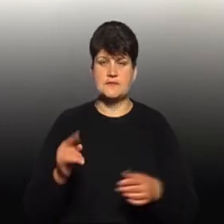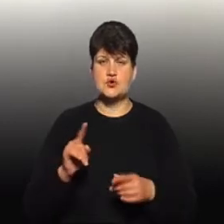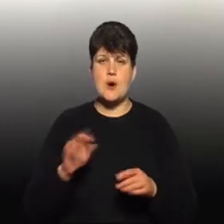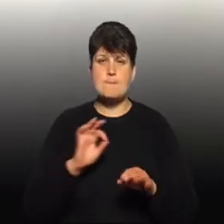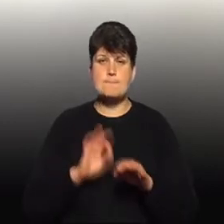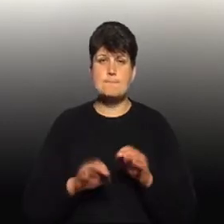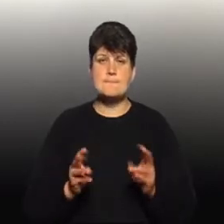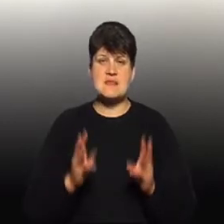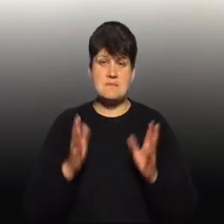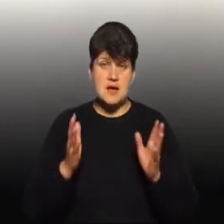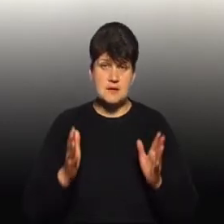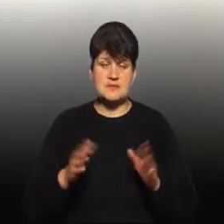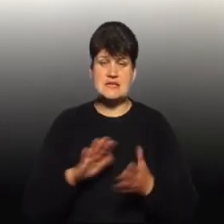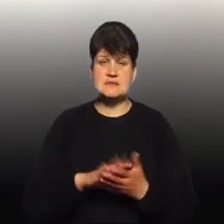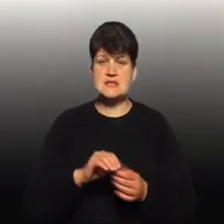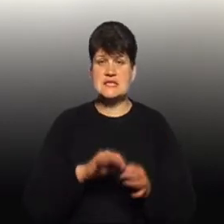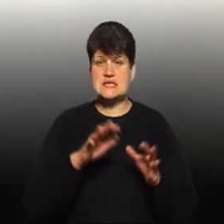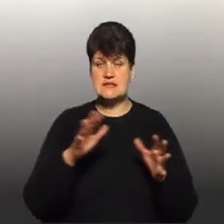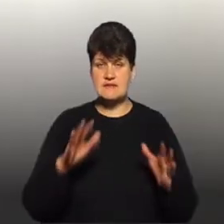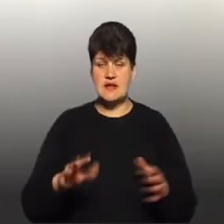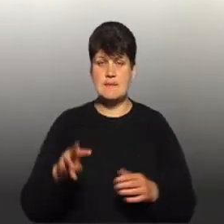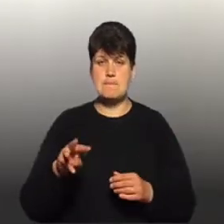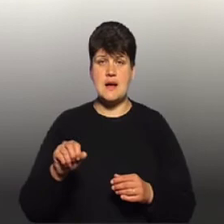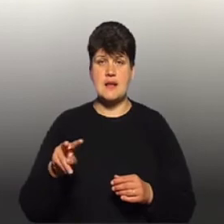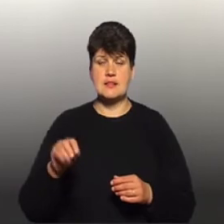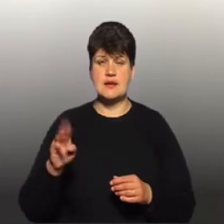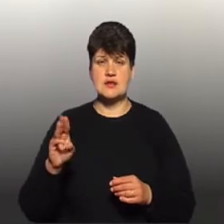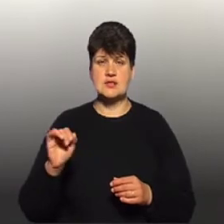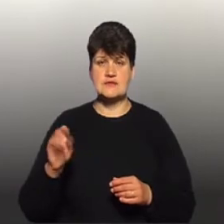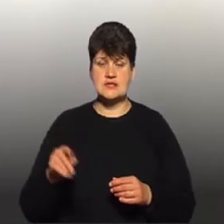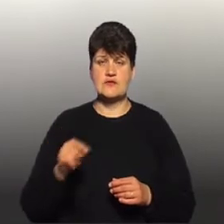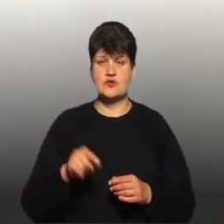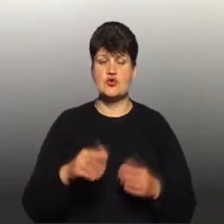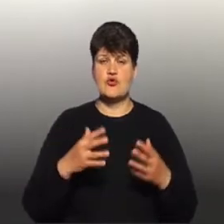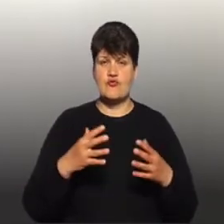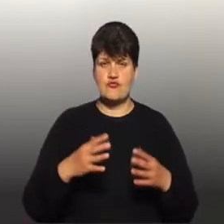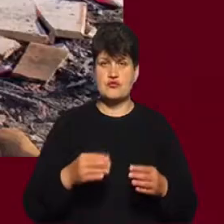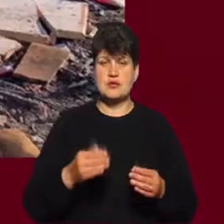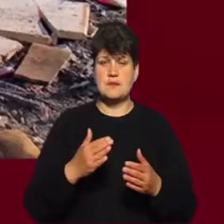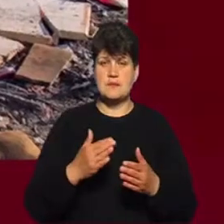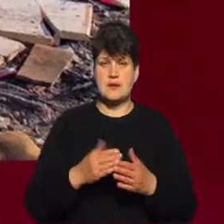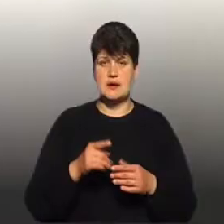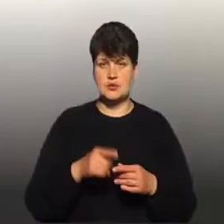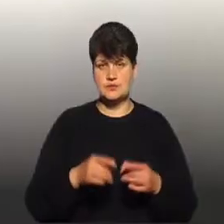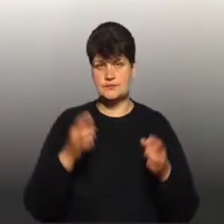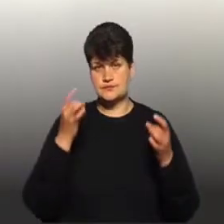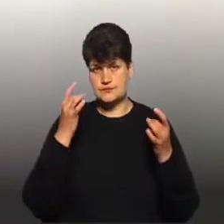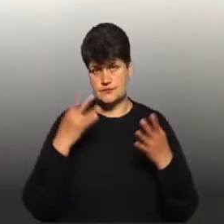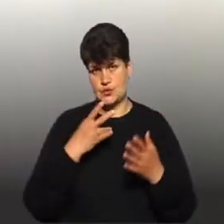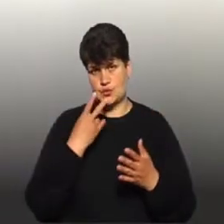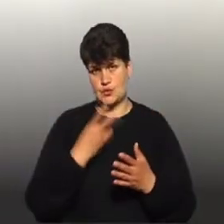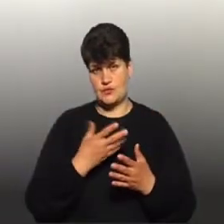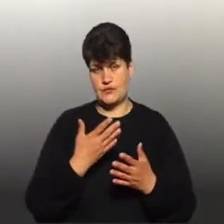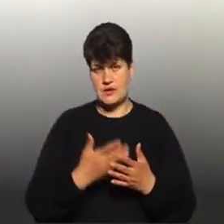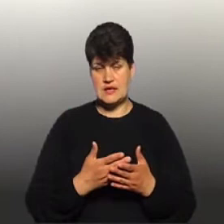що сміттєзвалище, саме Малашівське сміттєзвалище, воно справді вже набуло того цивілізованого вигляду і з